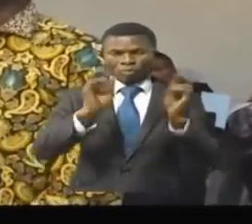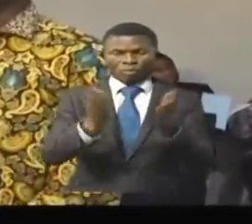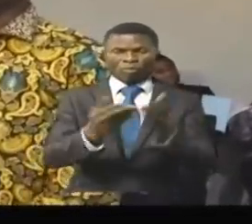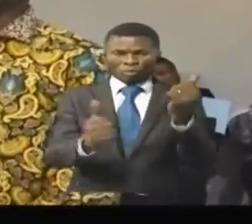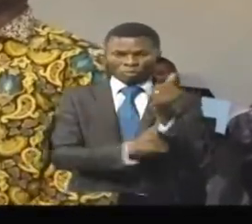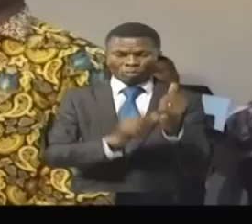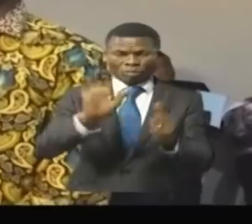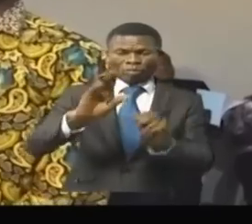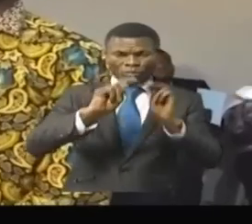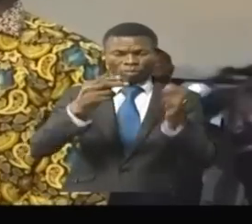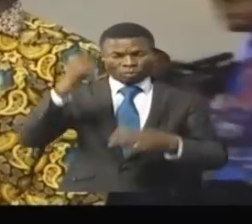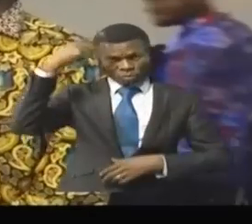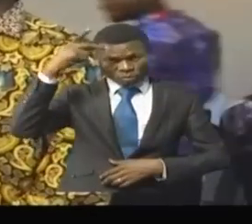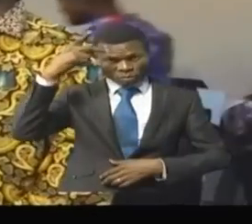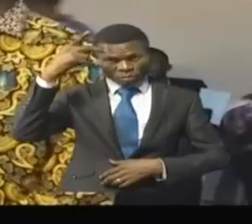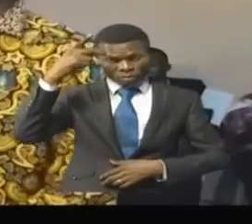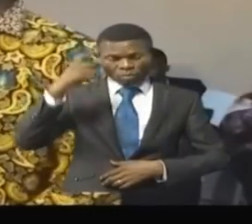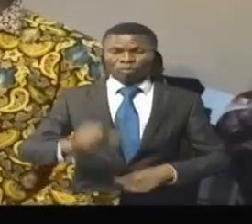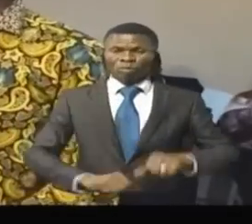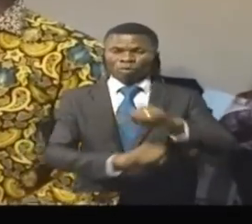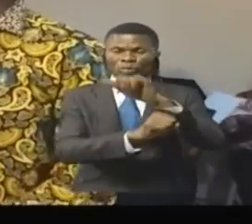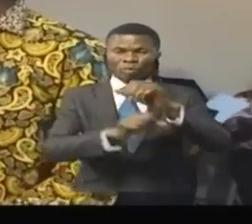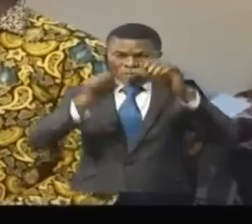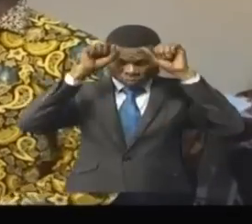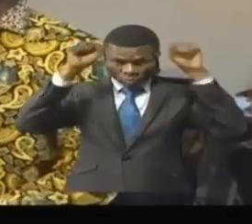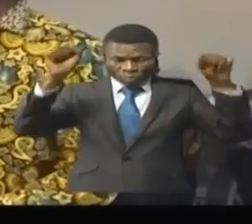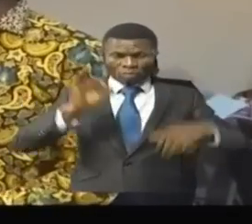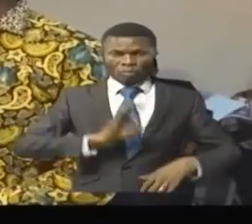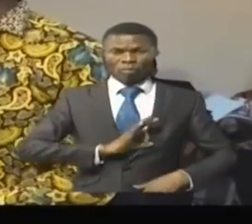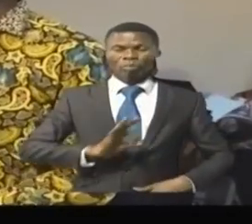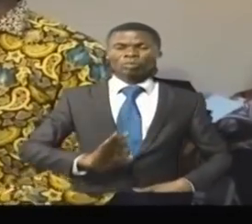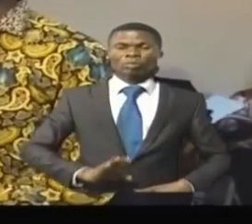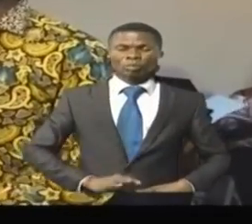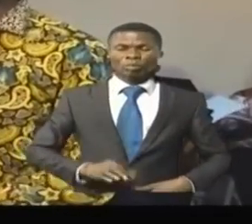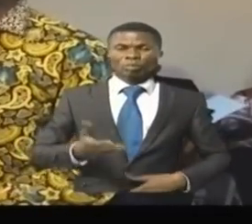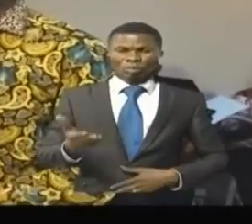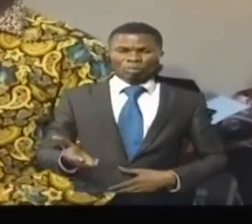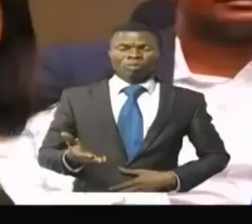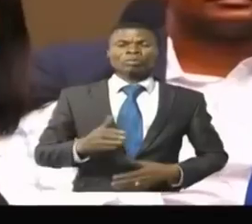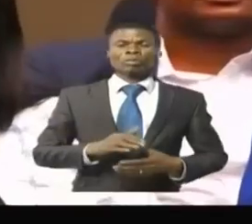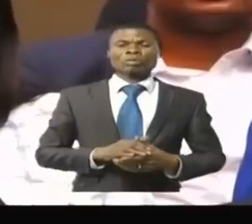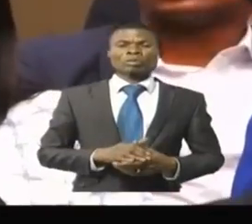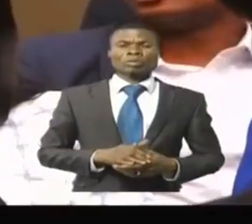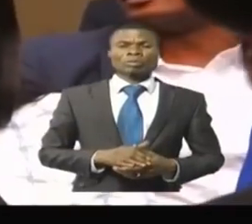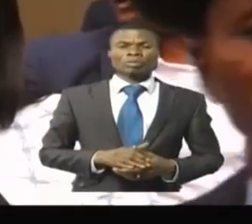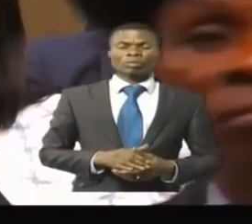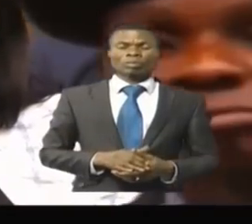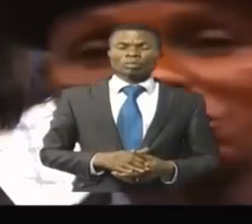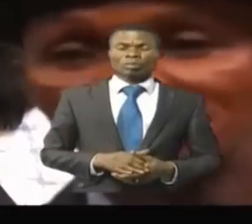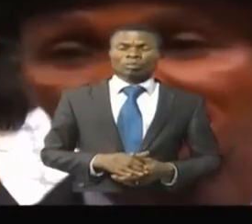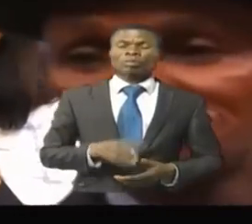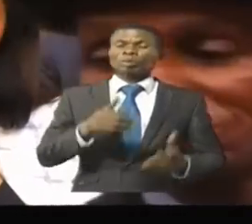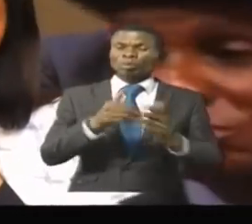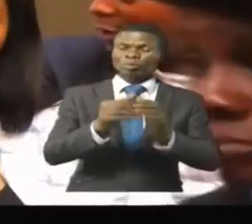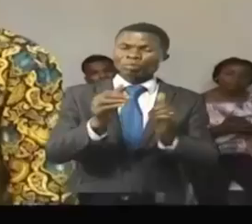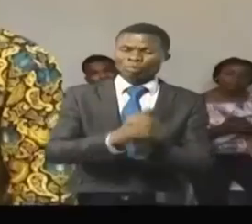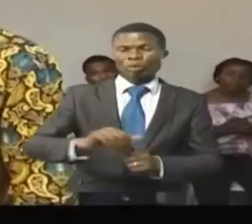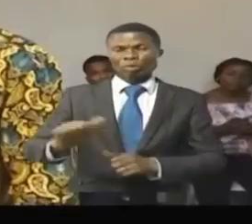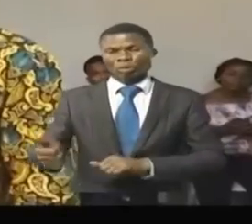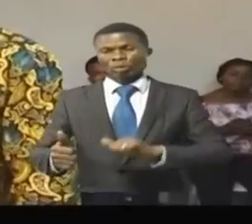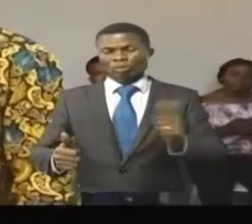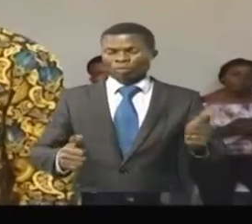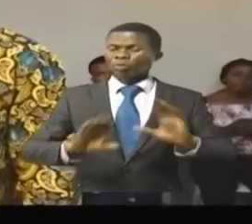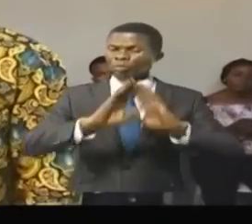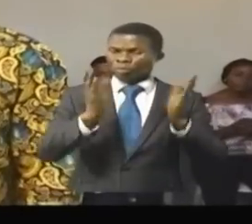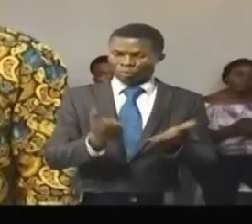Derrière le chef de l'État, son Excellence Félix Tshisekedi. essayer de vous pardonner mutuellement dans tout